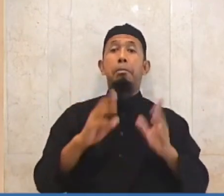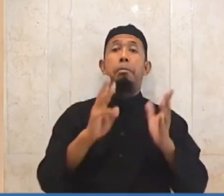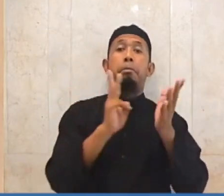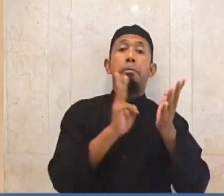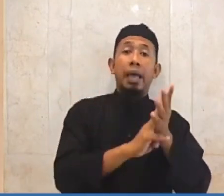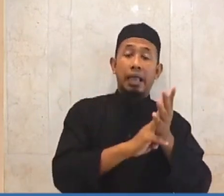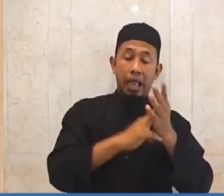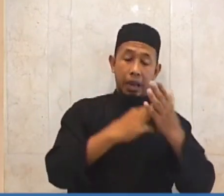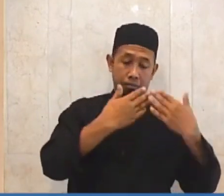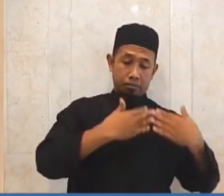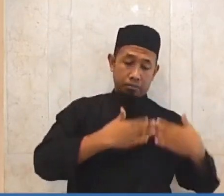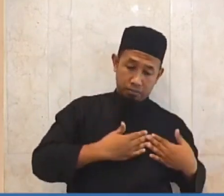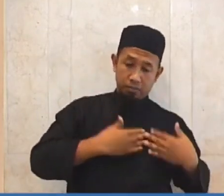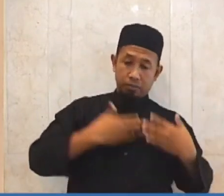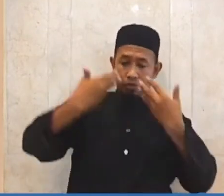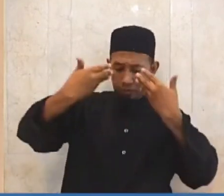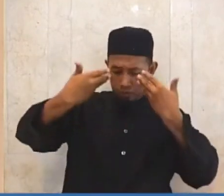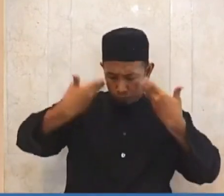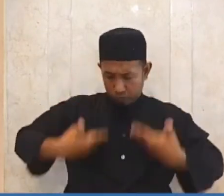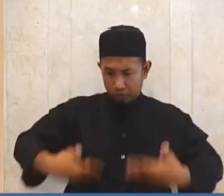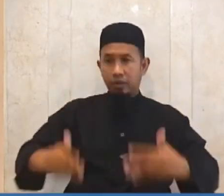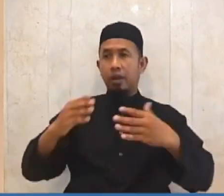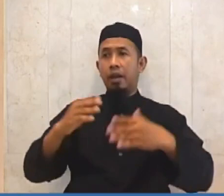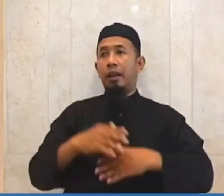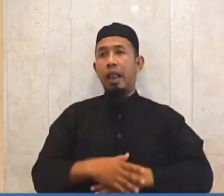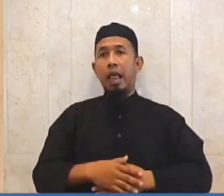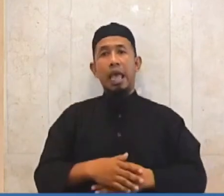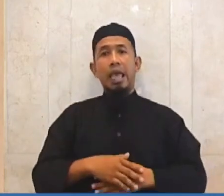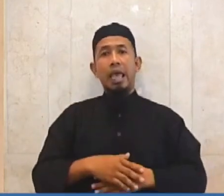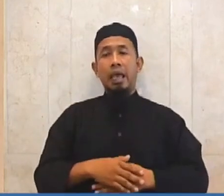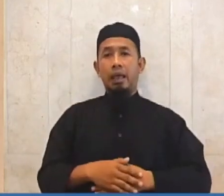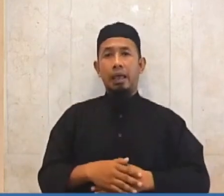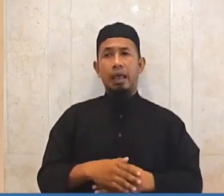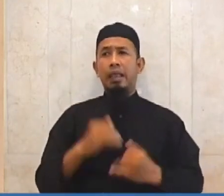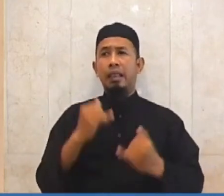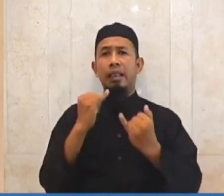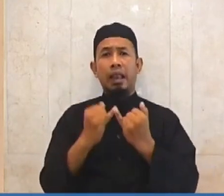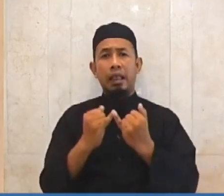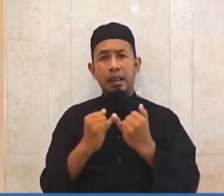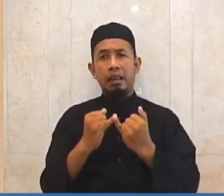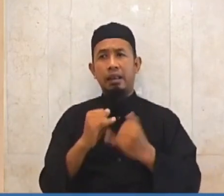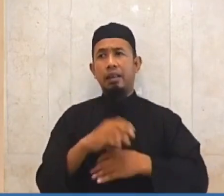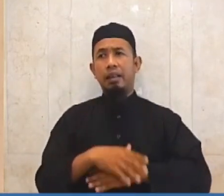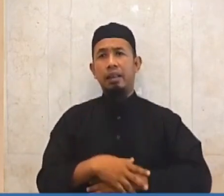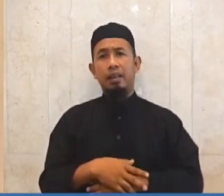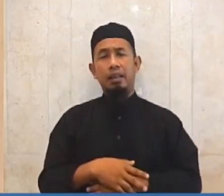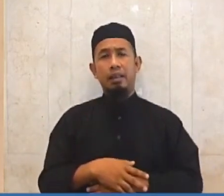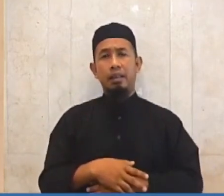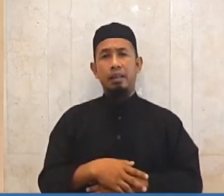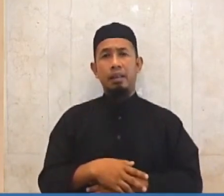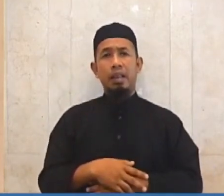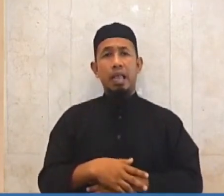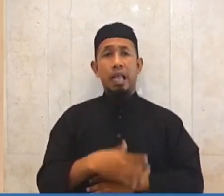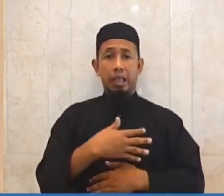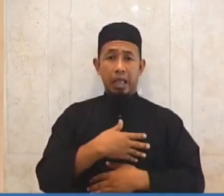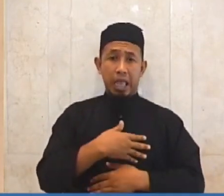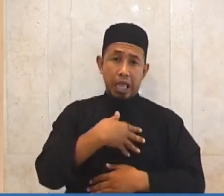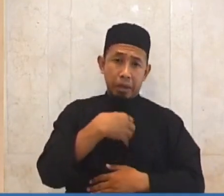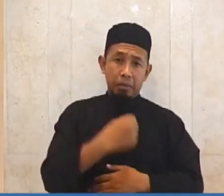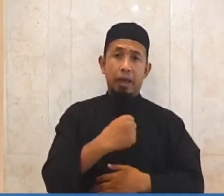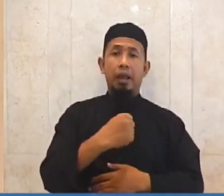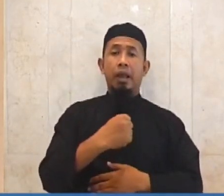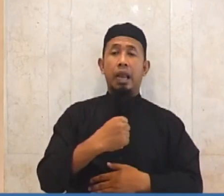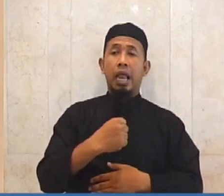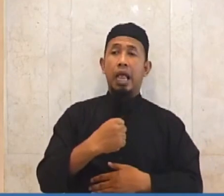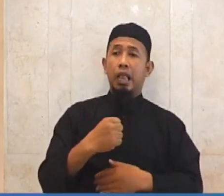di Manun dan apuninya yang terakhirnya adalah tentu saja beriman dan bertakwa